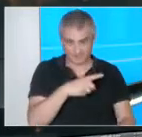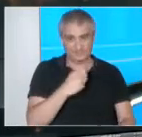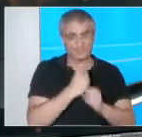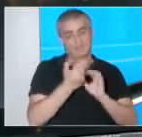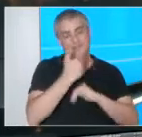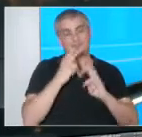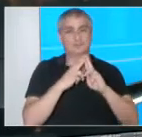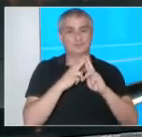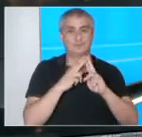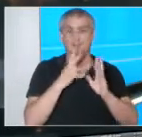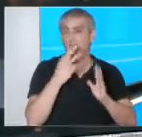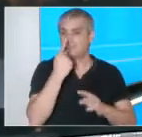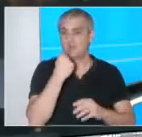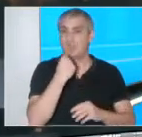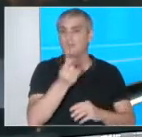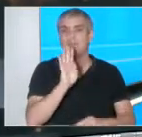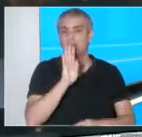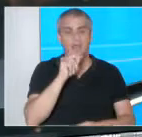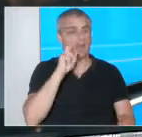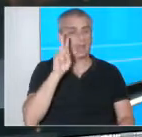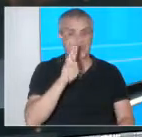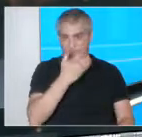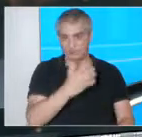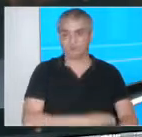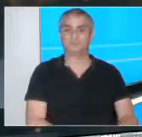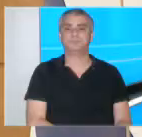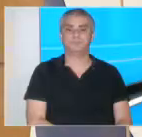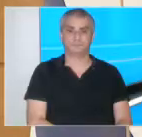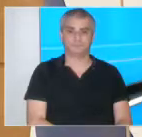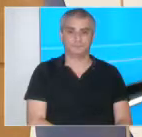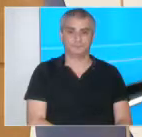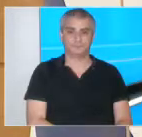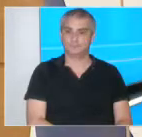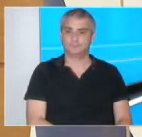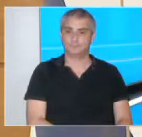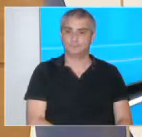לפני הפגישה. אבל בוא נראה מה אמר נתניהו על הילד שקד שאיתה פתחנו.